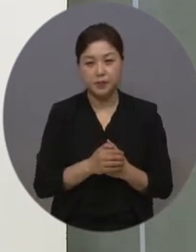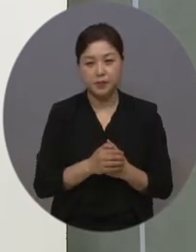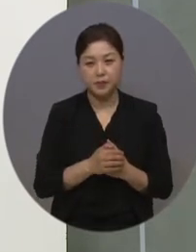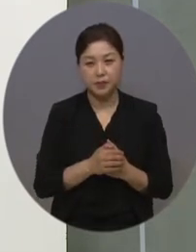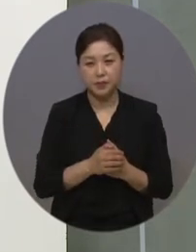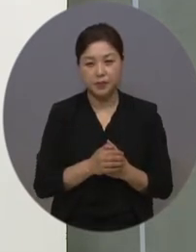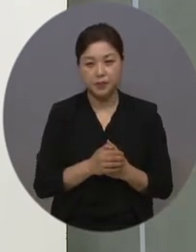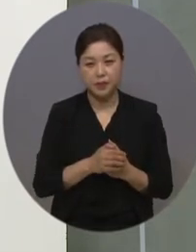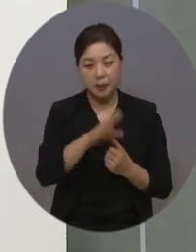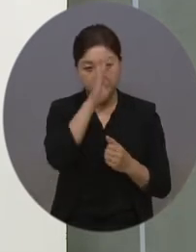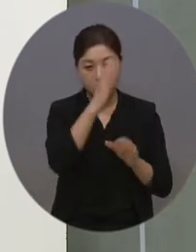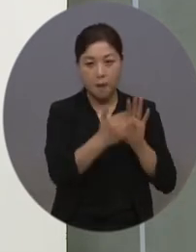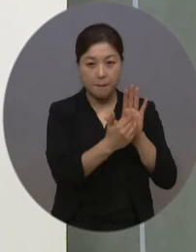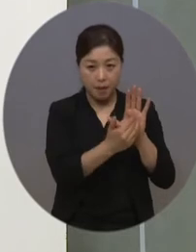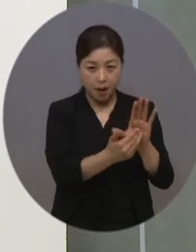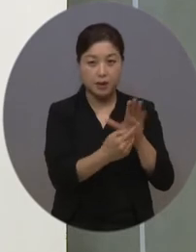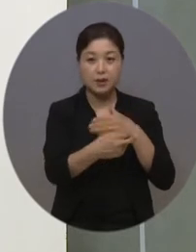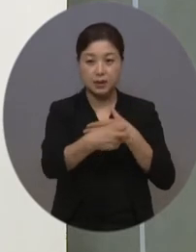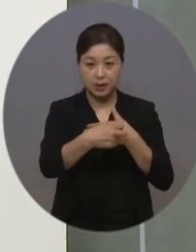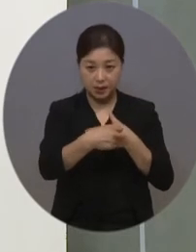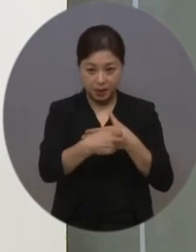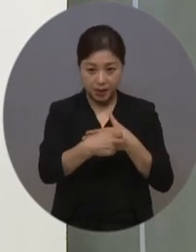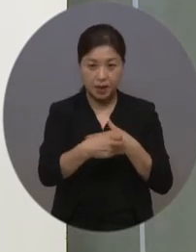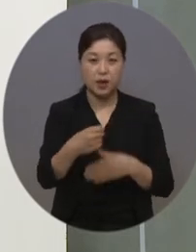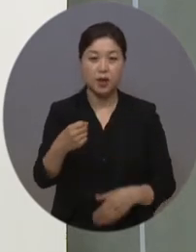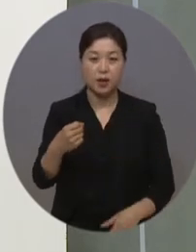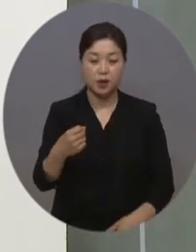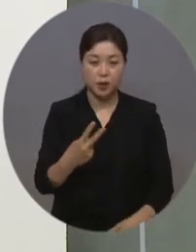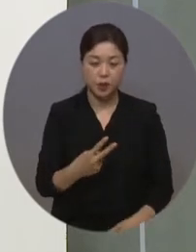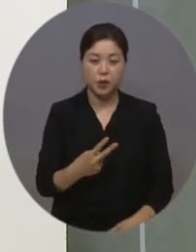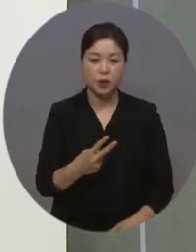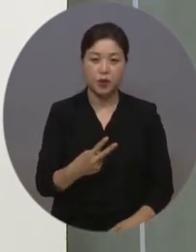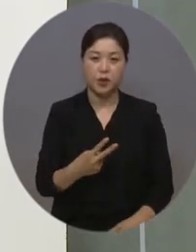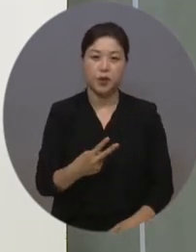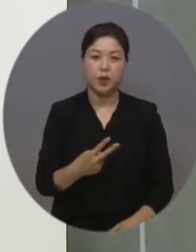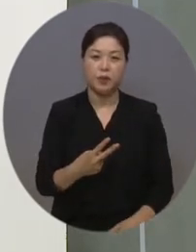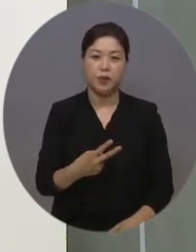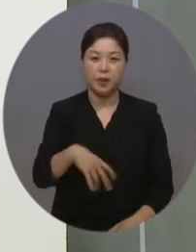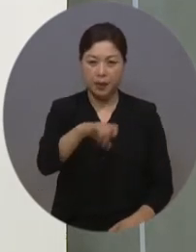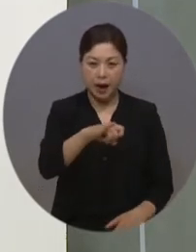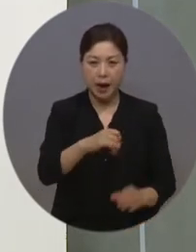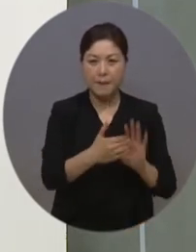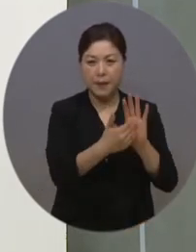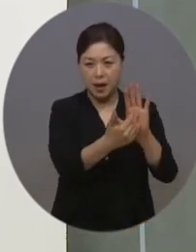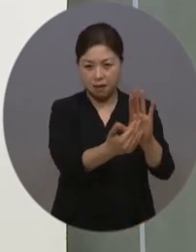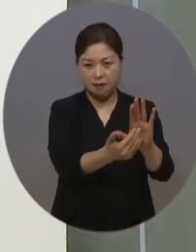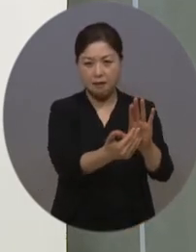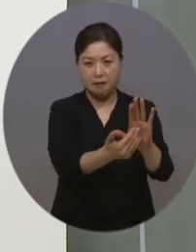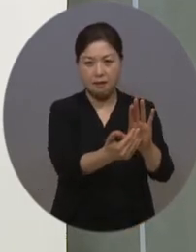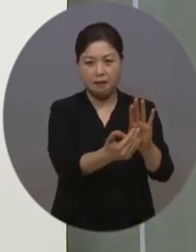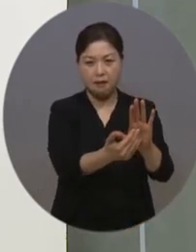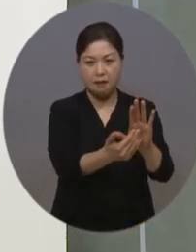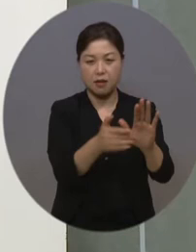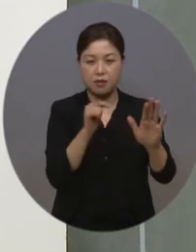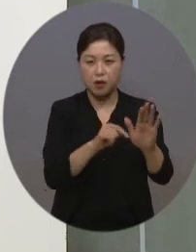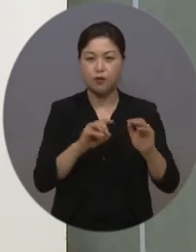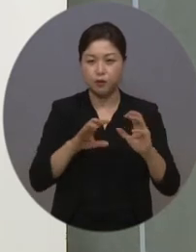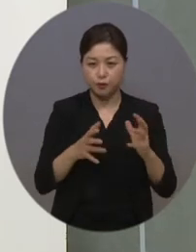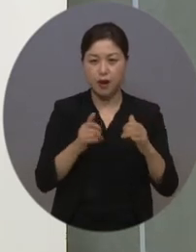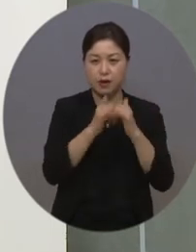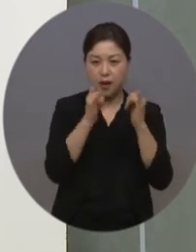뭐 의학이라든가 방역의 문제라든가 이런 거는 국가적으로나 사회적으로 굉장히 강조를